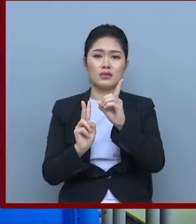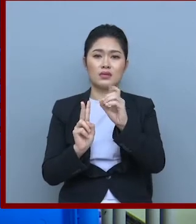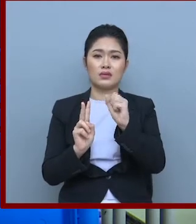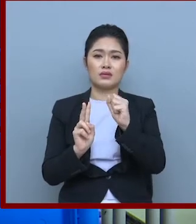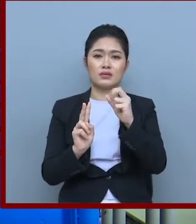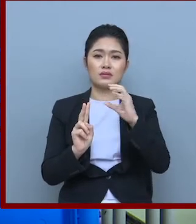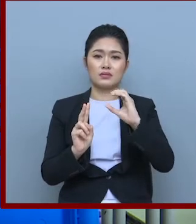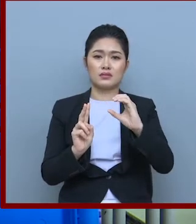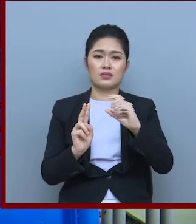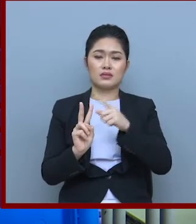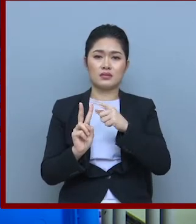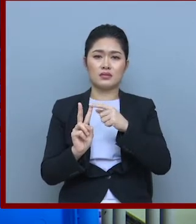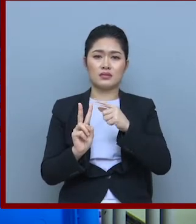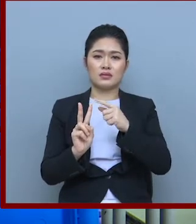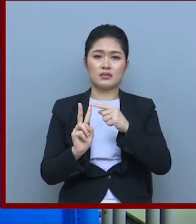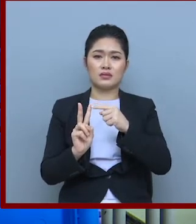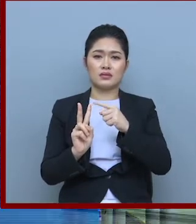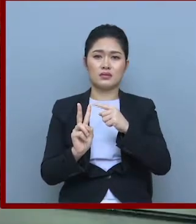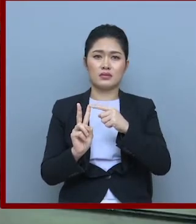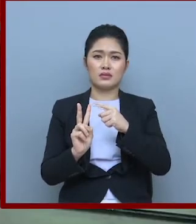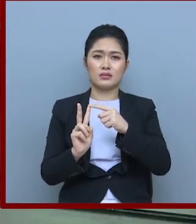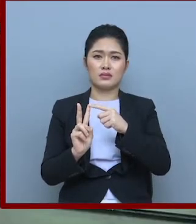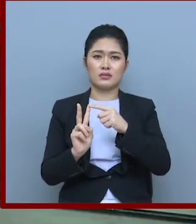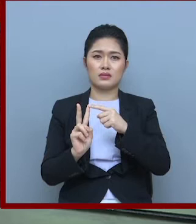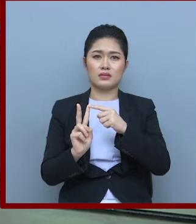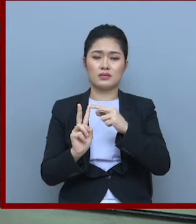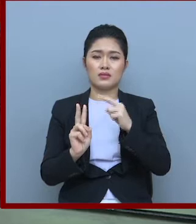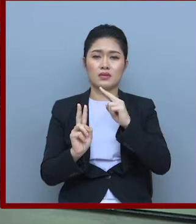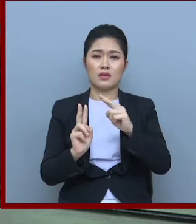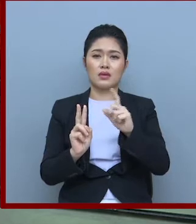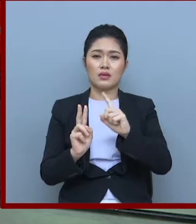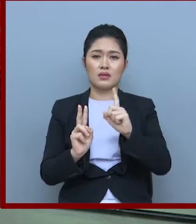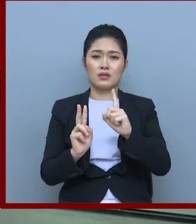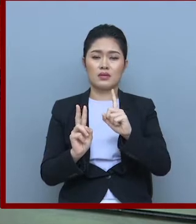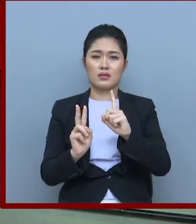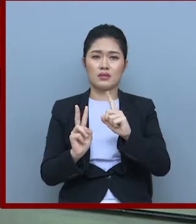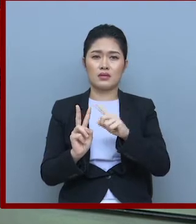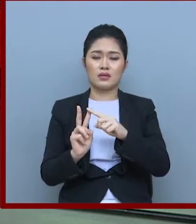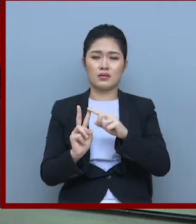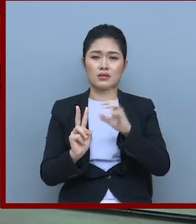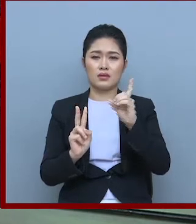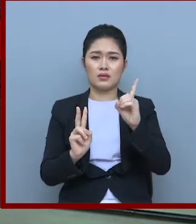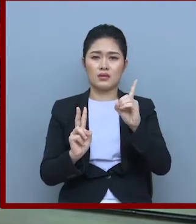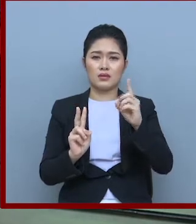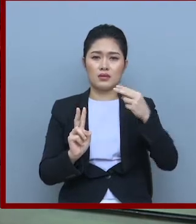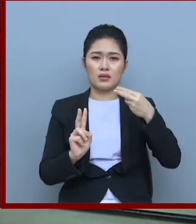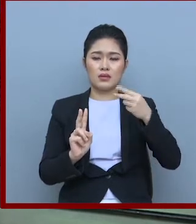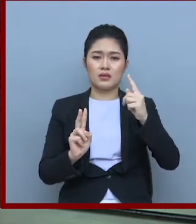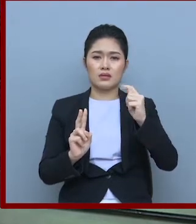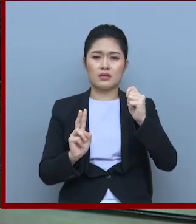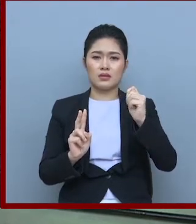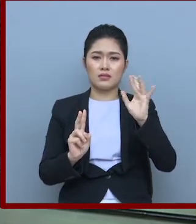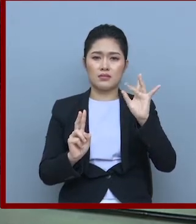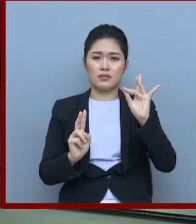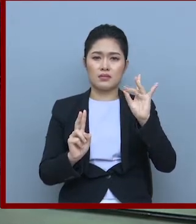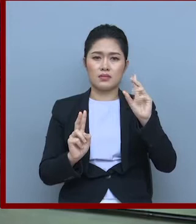dht.h อยู่แล้วนะครับแล้วก็ อีกตัวหนึ่งก็คือตัวมันเองเลยนะครับก็คือ esp 826 wi-fi